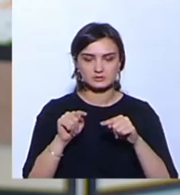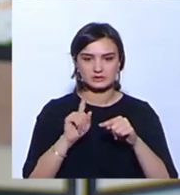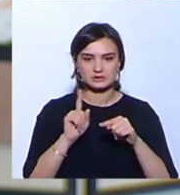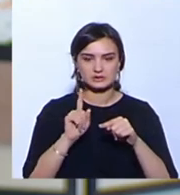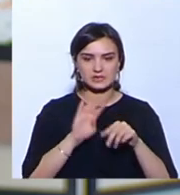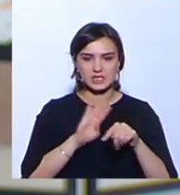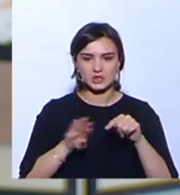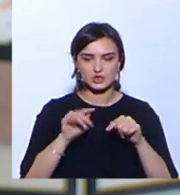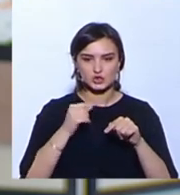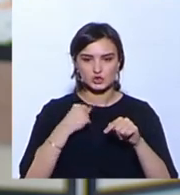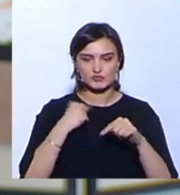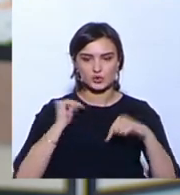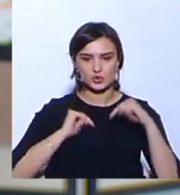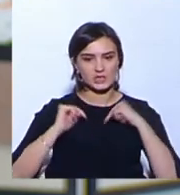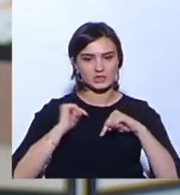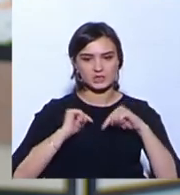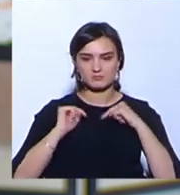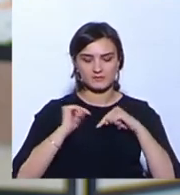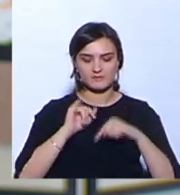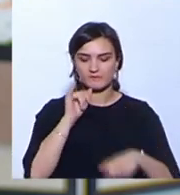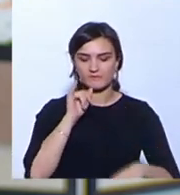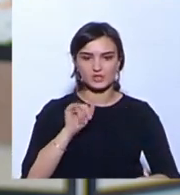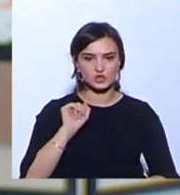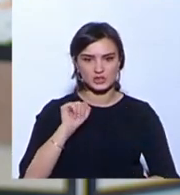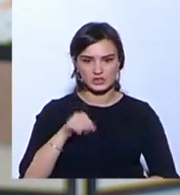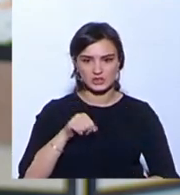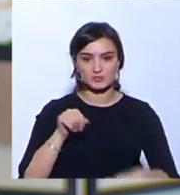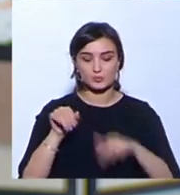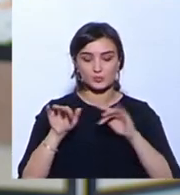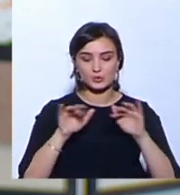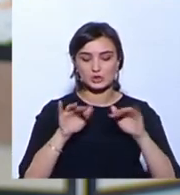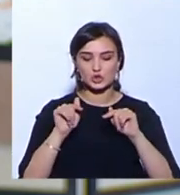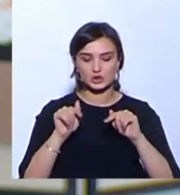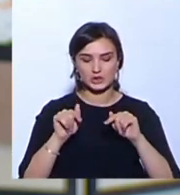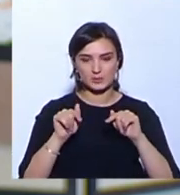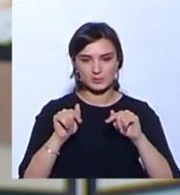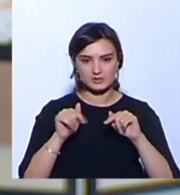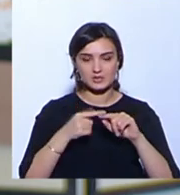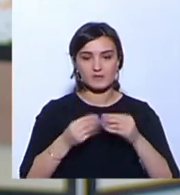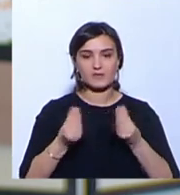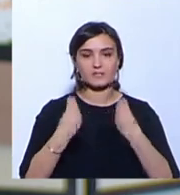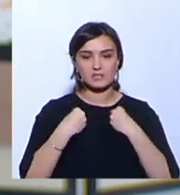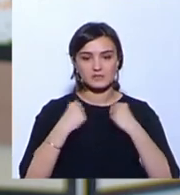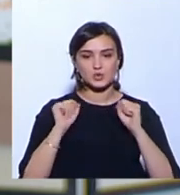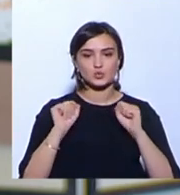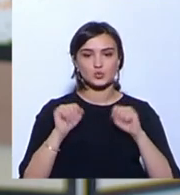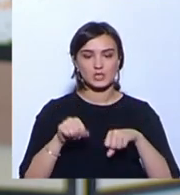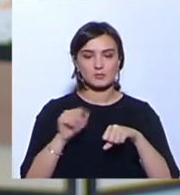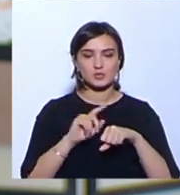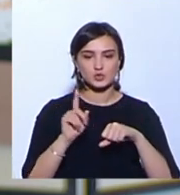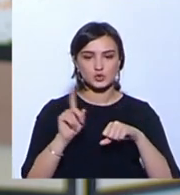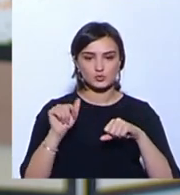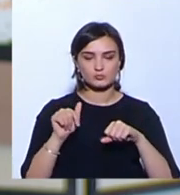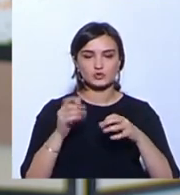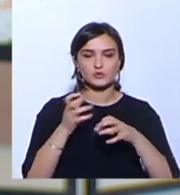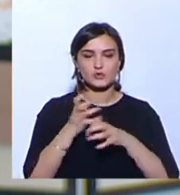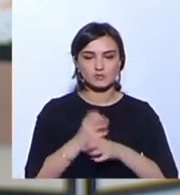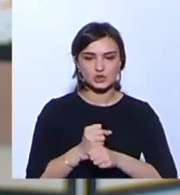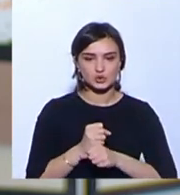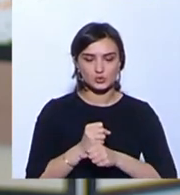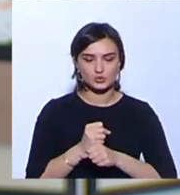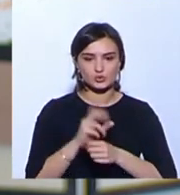რის გარეშეც ჩვენი ორგანიზმი ვერ შეძლებს ფუნქციონირებას, გვაძლევს საშუალებას, რომ